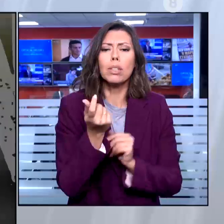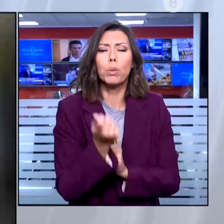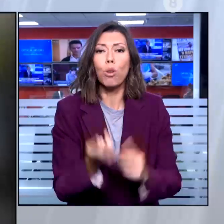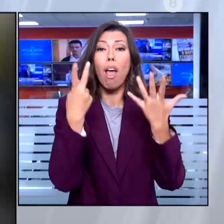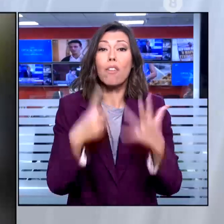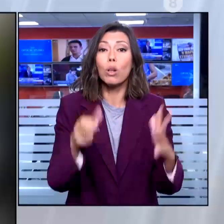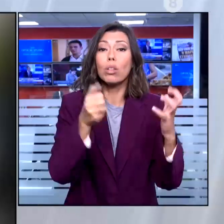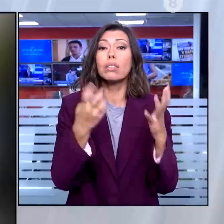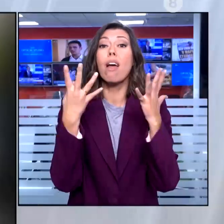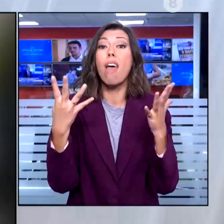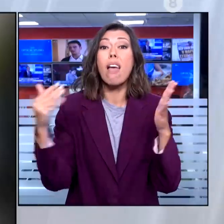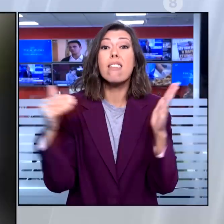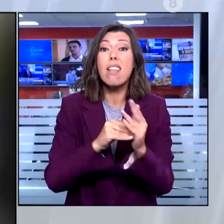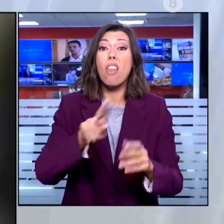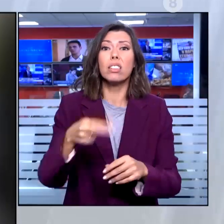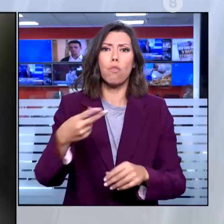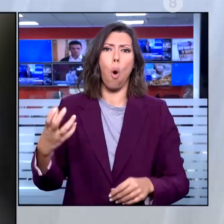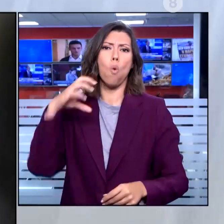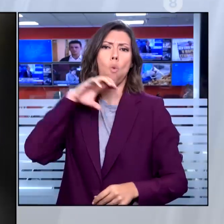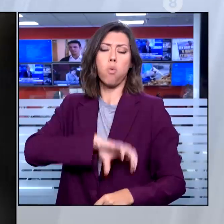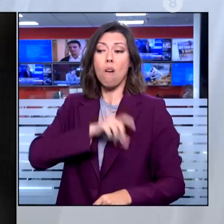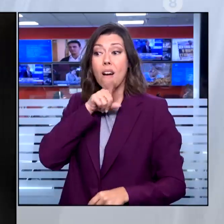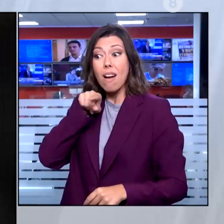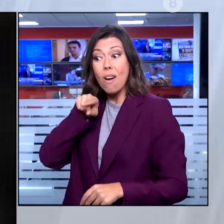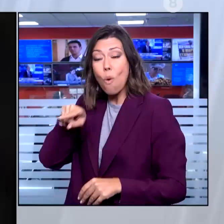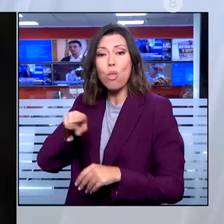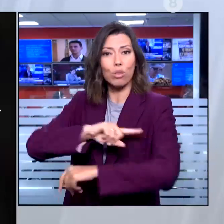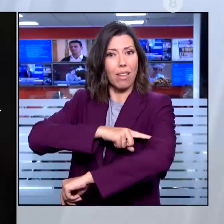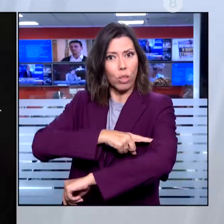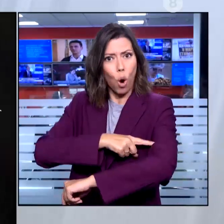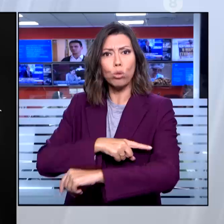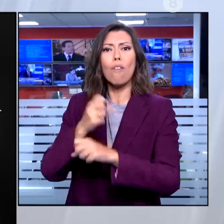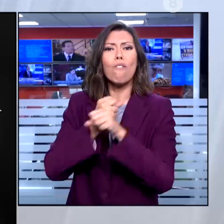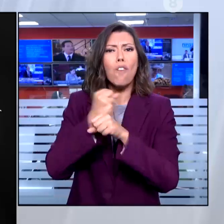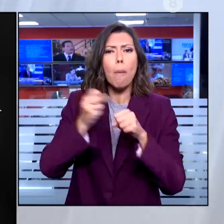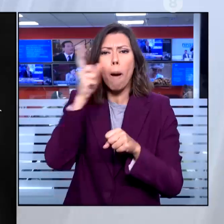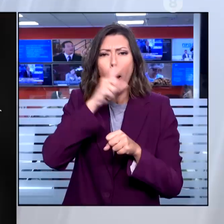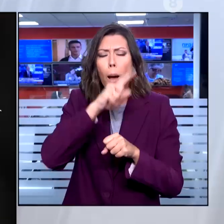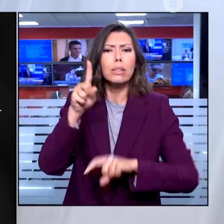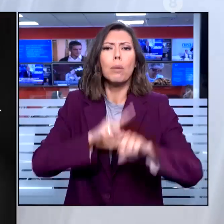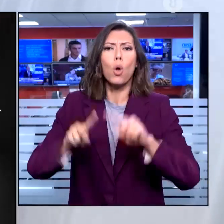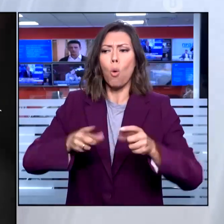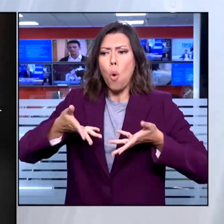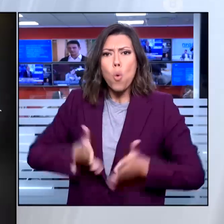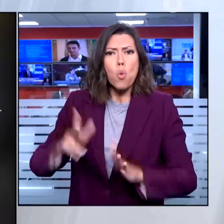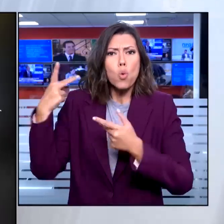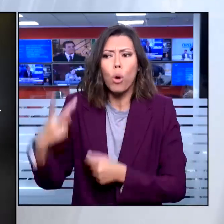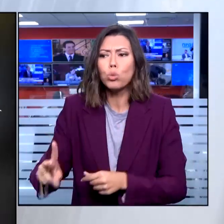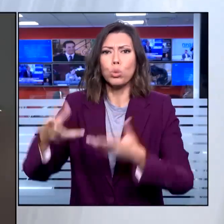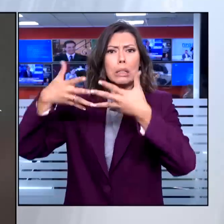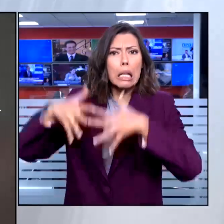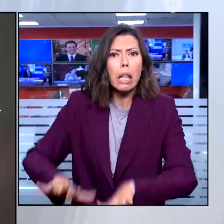769.000 ευρώ. Ο ίδιος γιατρός συνταγογραφούσε σε 12 μέλη της οικογένειάς του φάρμακα, τα οποία φυσικά ποτέ δεν